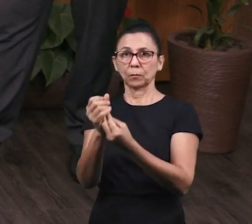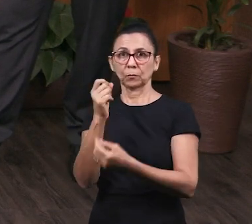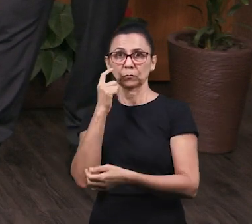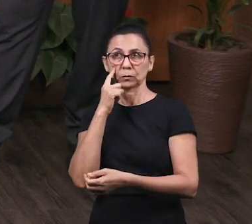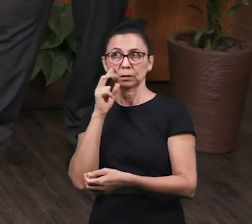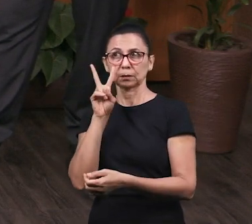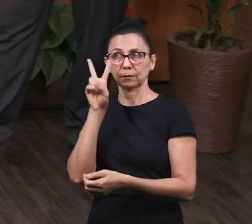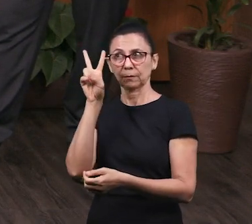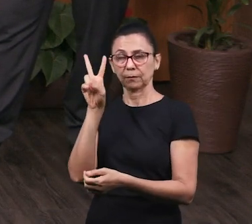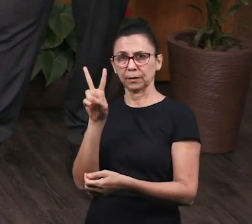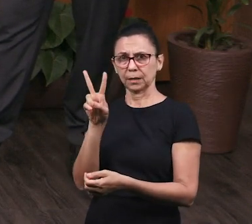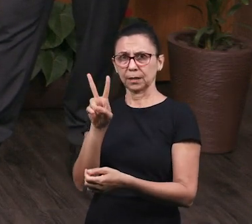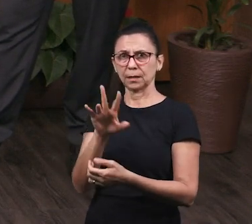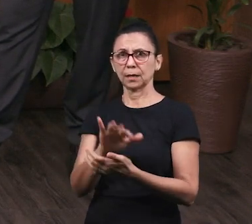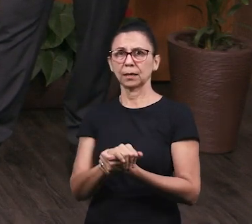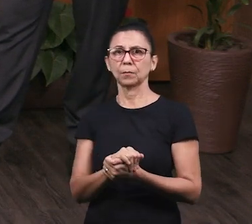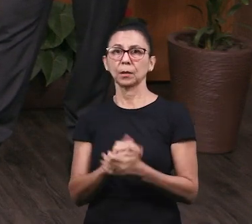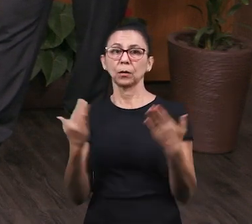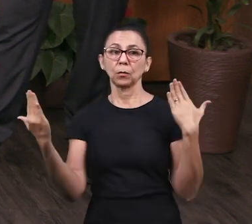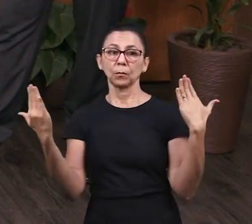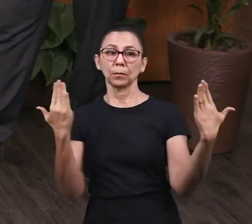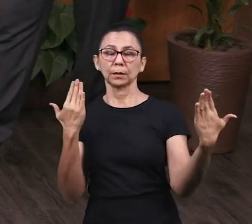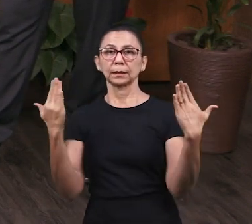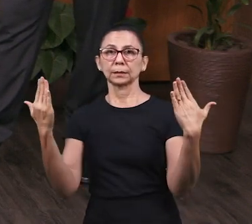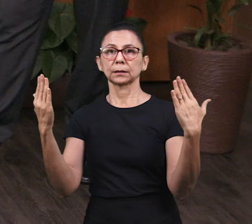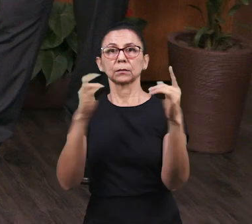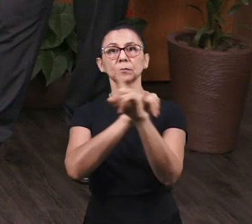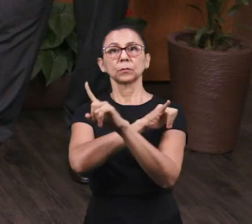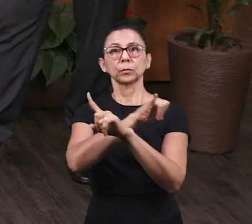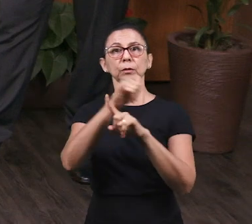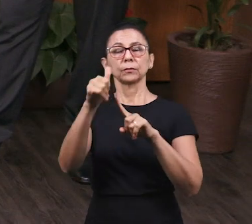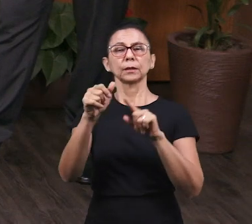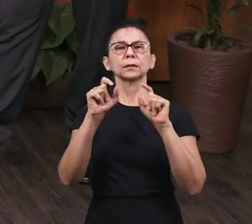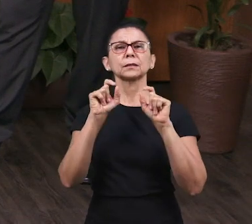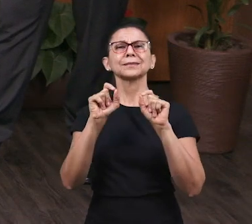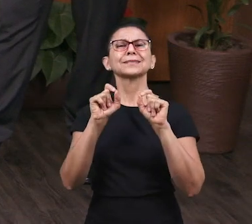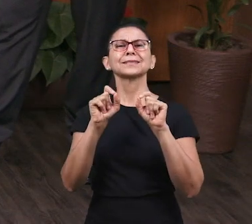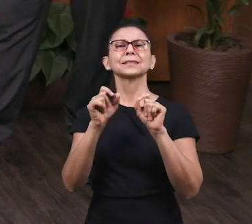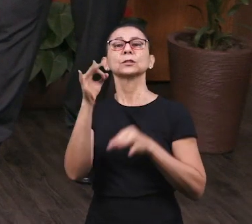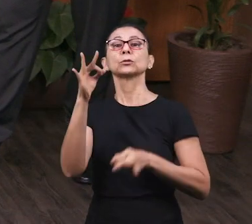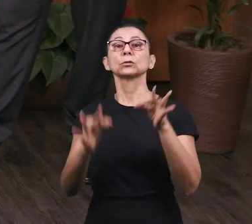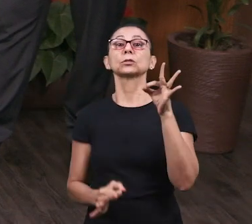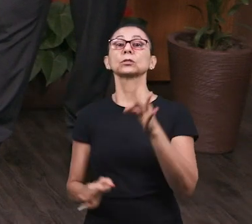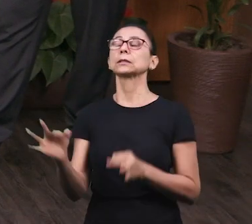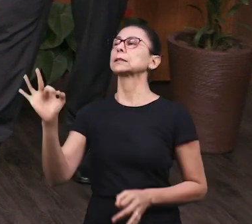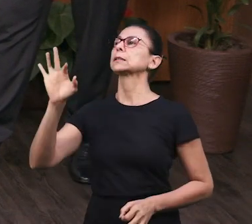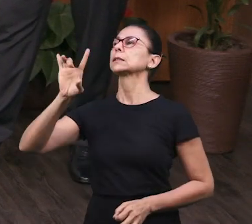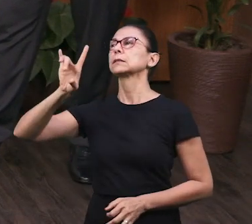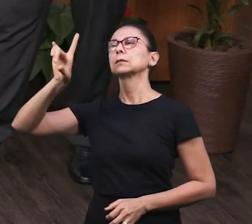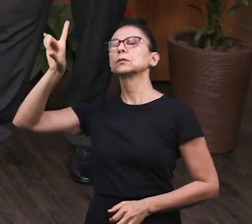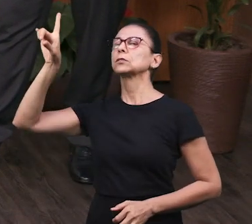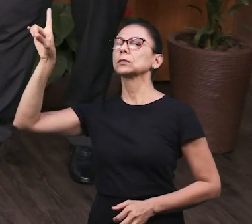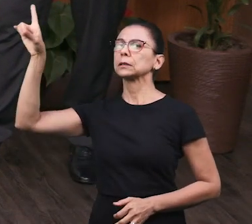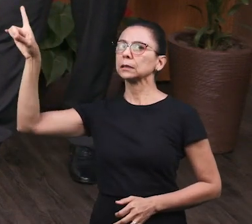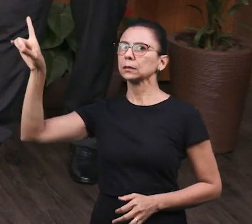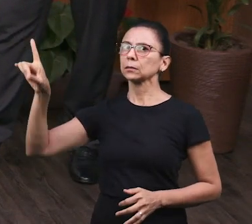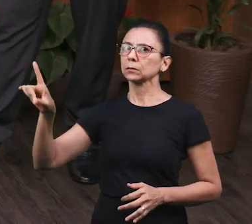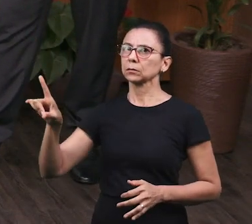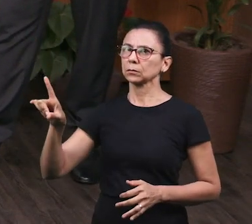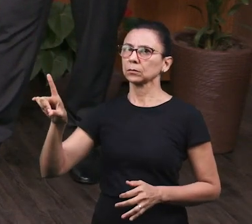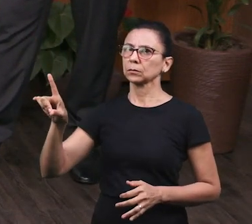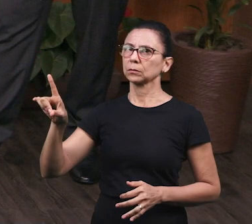une symbologie prophétique de la justice de Dieu. Dieu, il justifie l'homme à travers